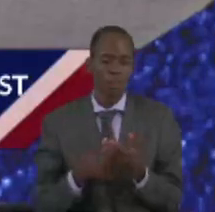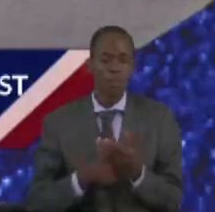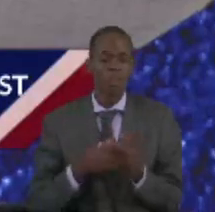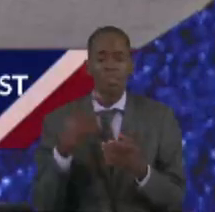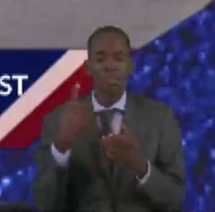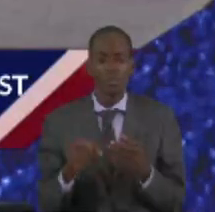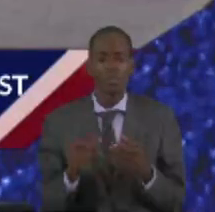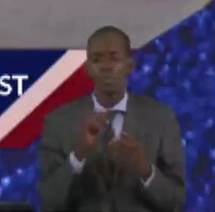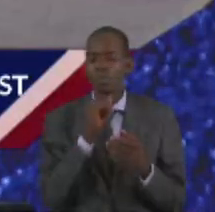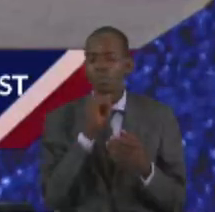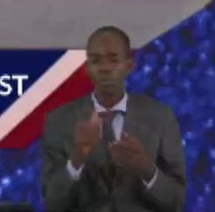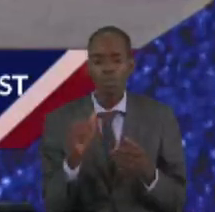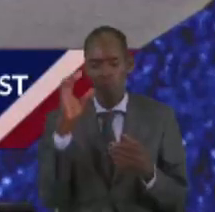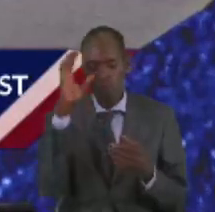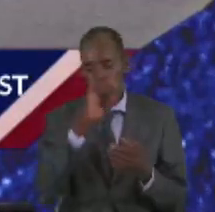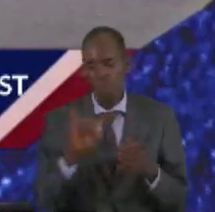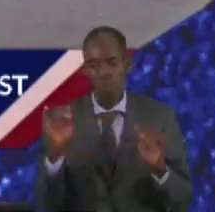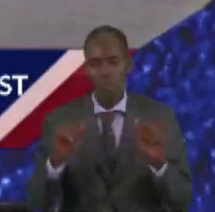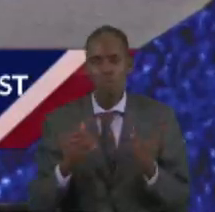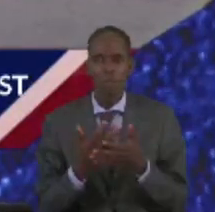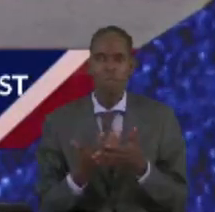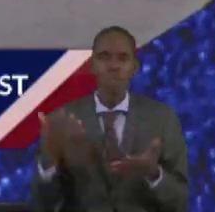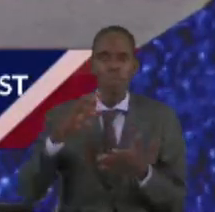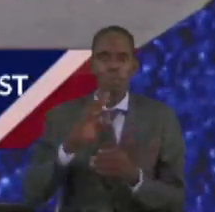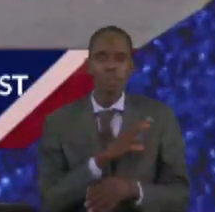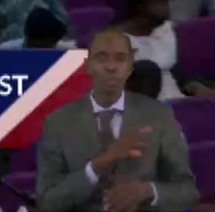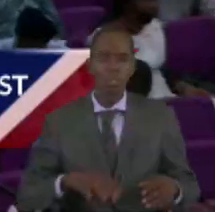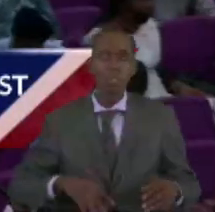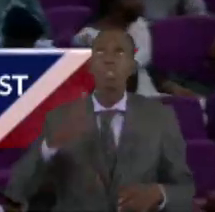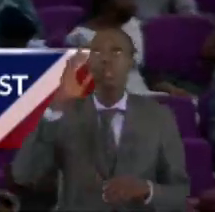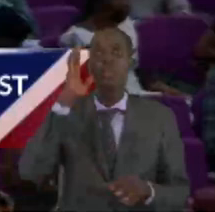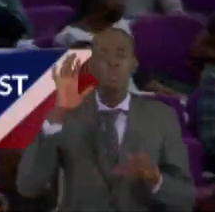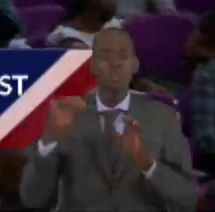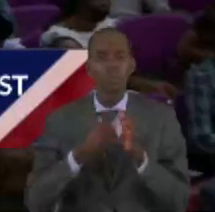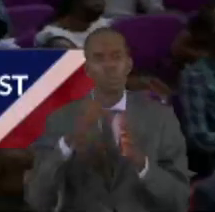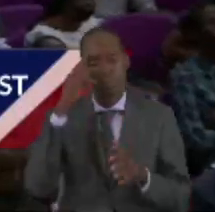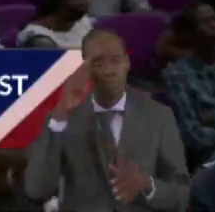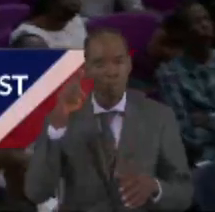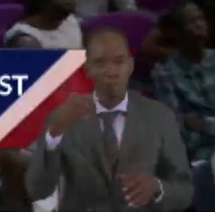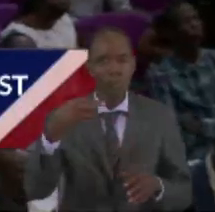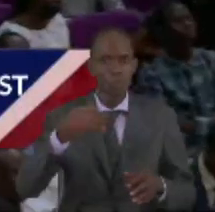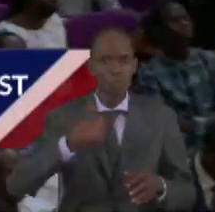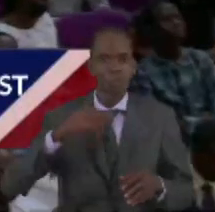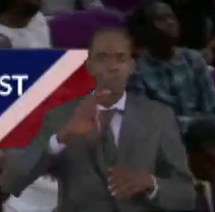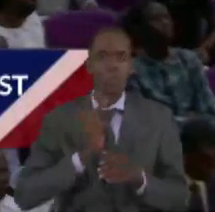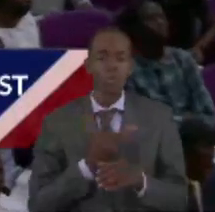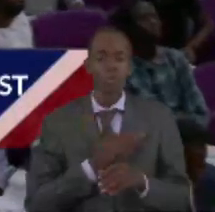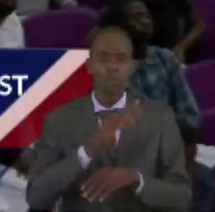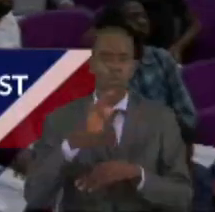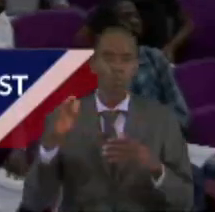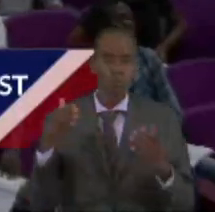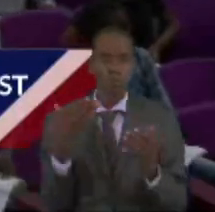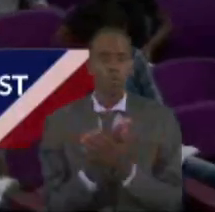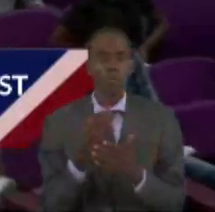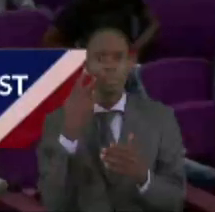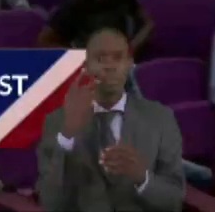les richesses incompréhensibles de Christ. Il le fera pour nous, pour chacun de nous.